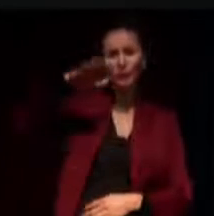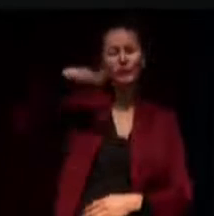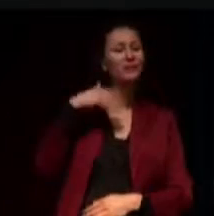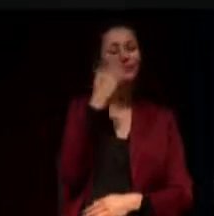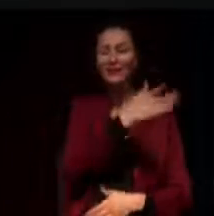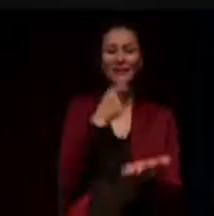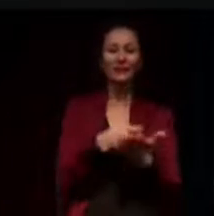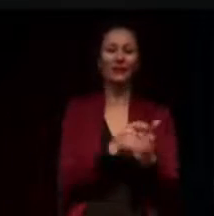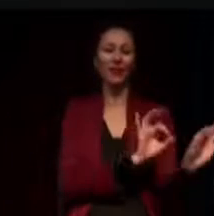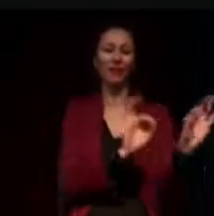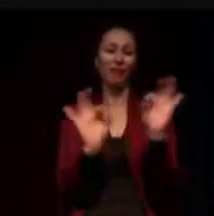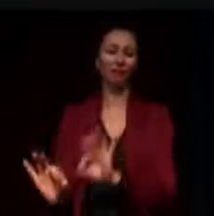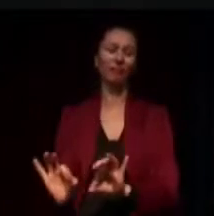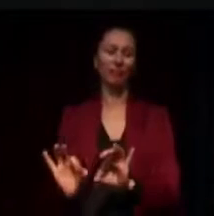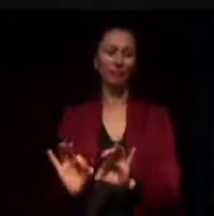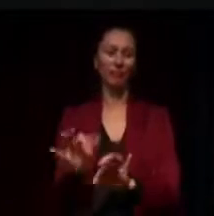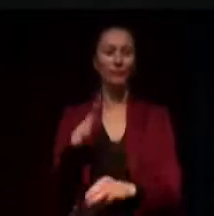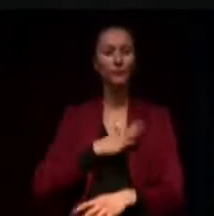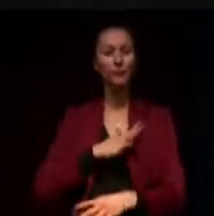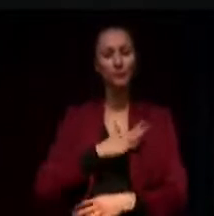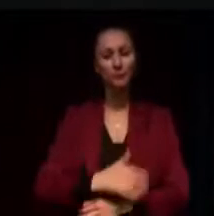gittiğimiz Kemeraltılar gibi.